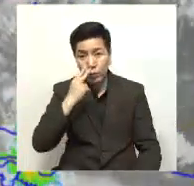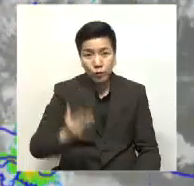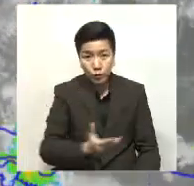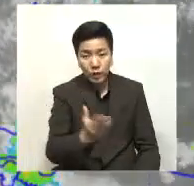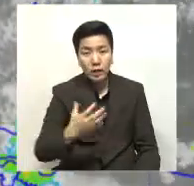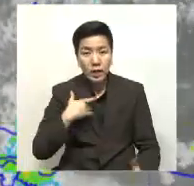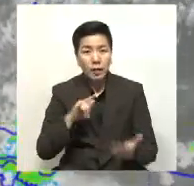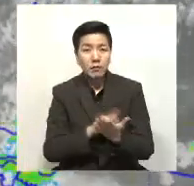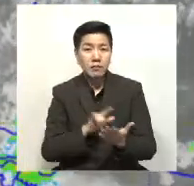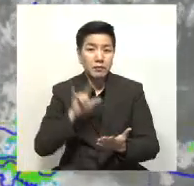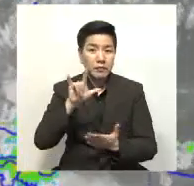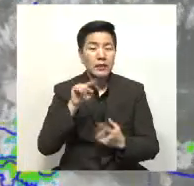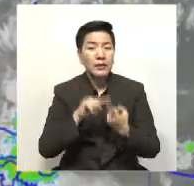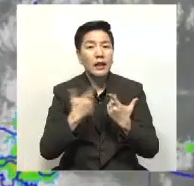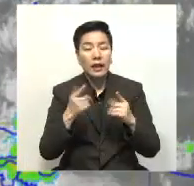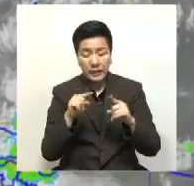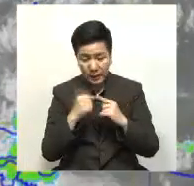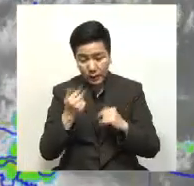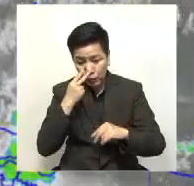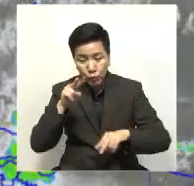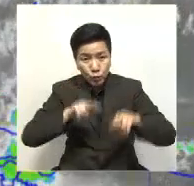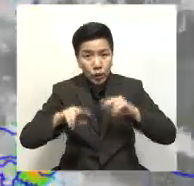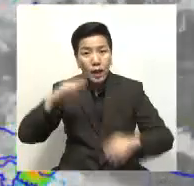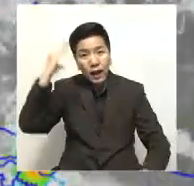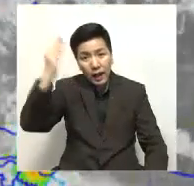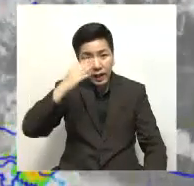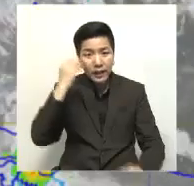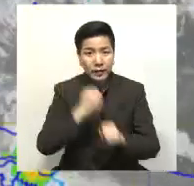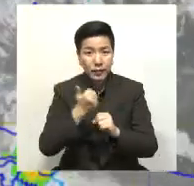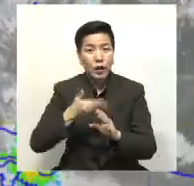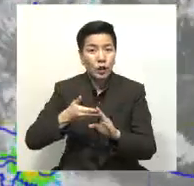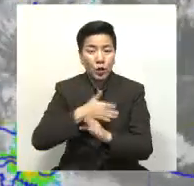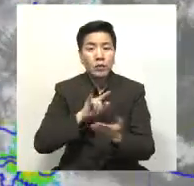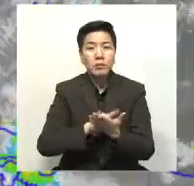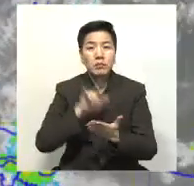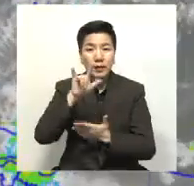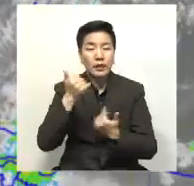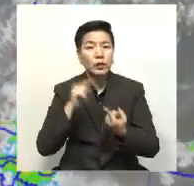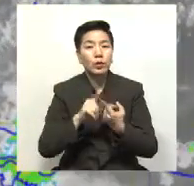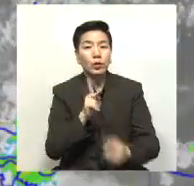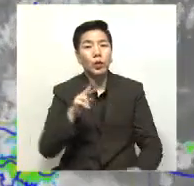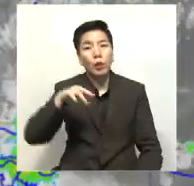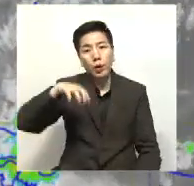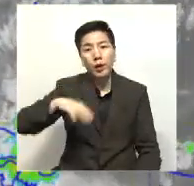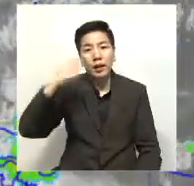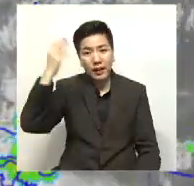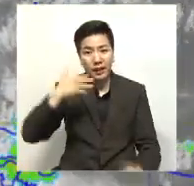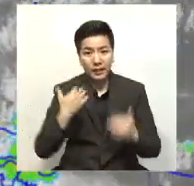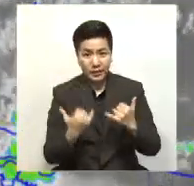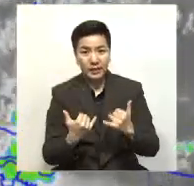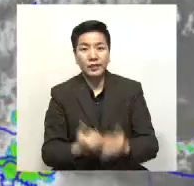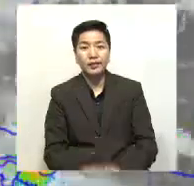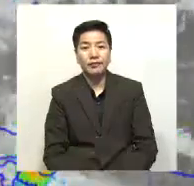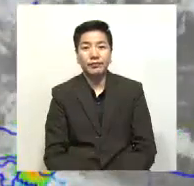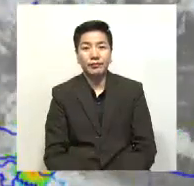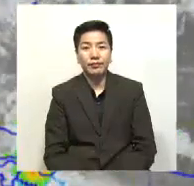มที่จะเดินทางไปบริเวณดังกล่าวนะคะสามารถตรวจสอบสภาพอากาศก่อนเดินทางได้กับกรมอุตุนิยมวิทยาค่ะ